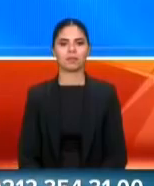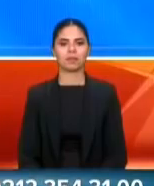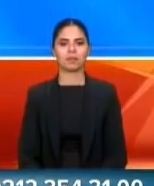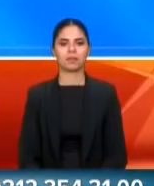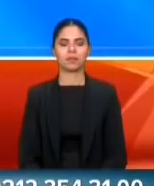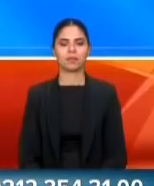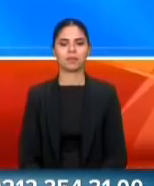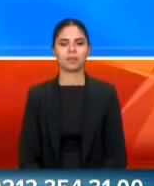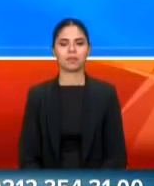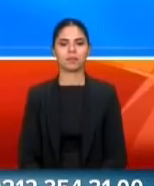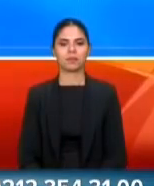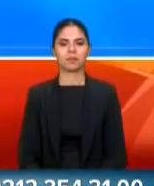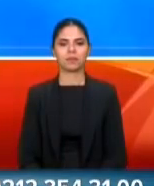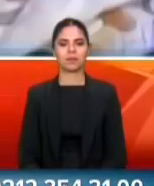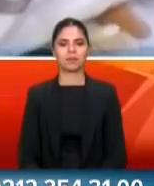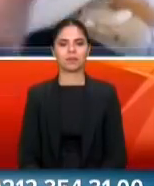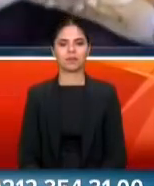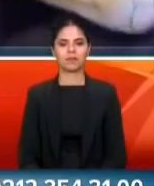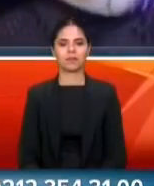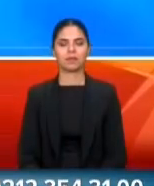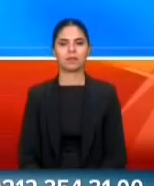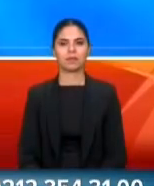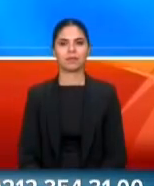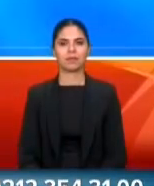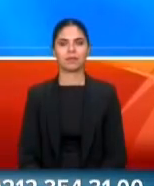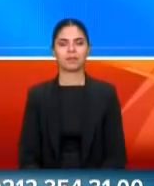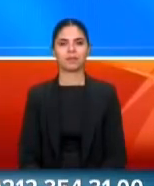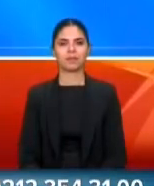Abimin bir Müjgan olmadığım kan. Allah.